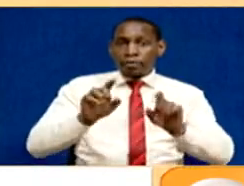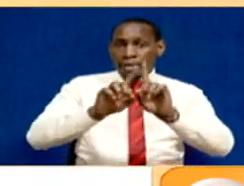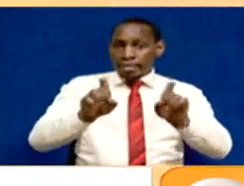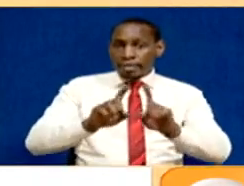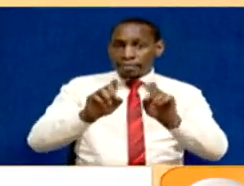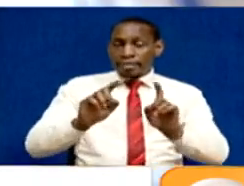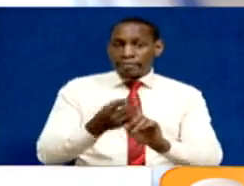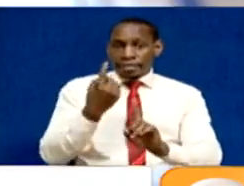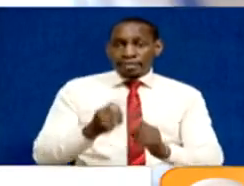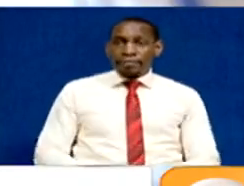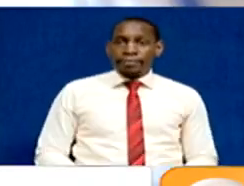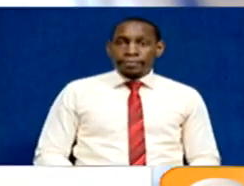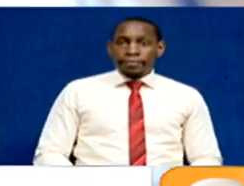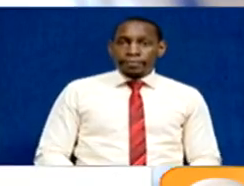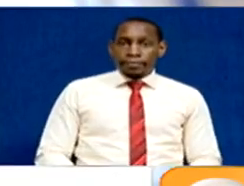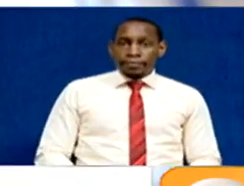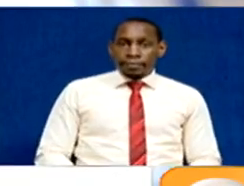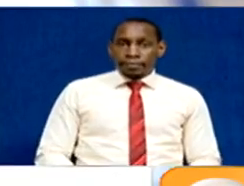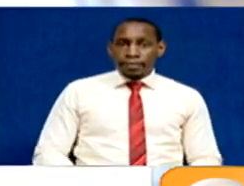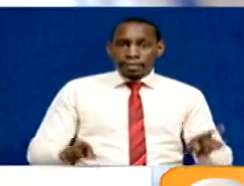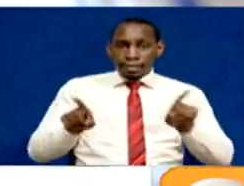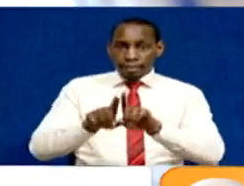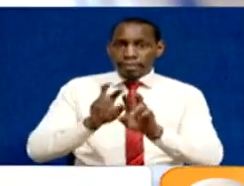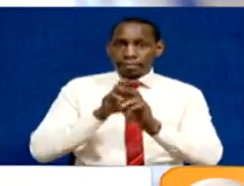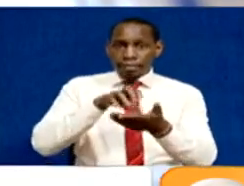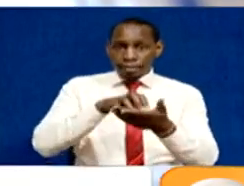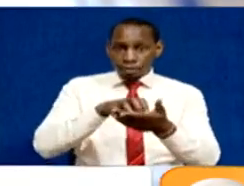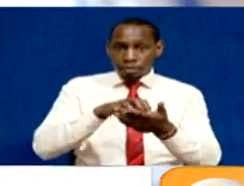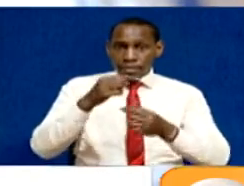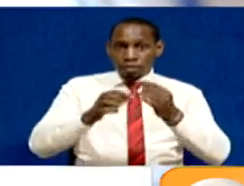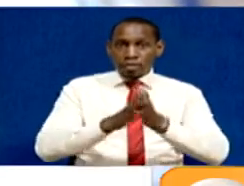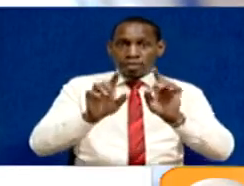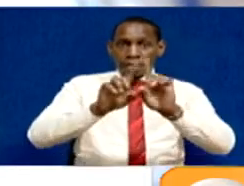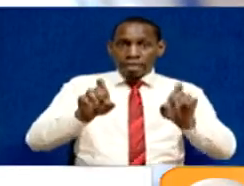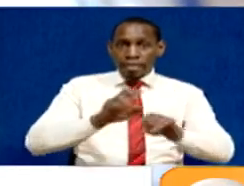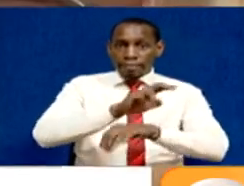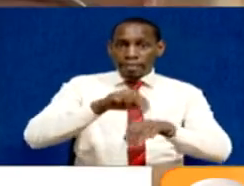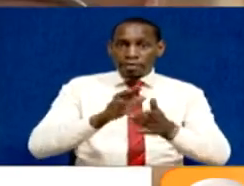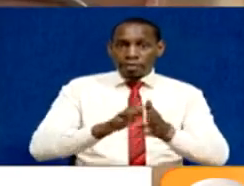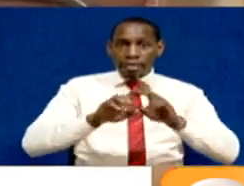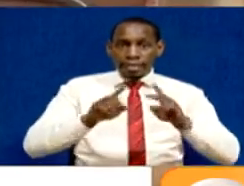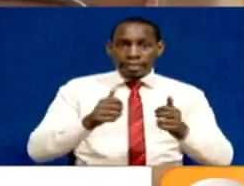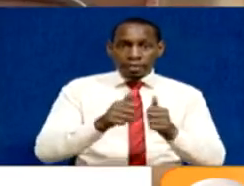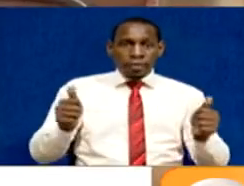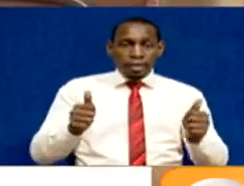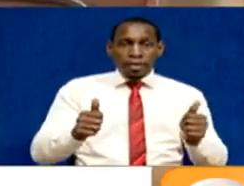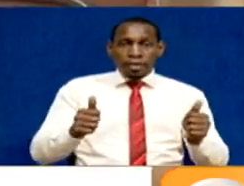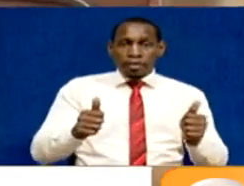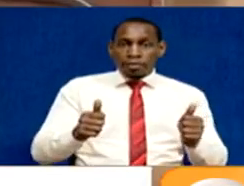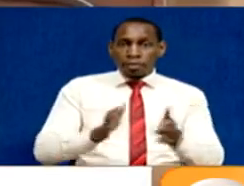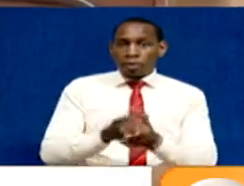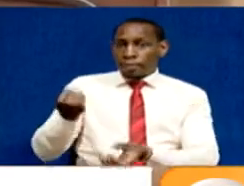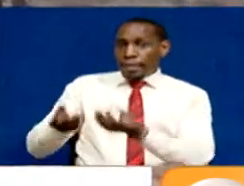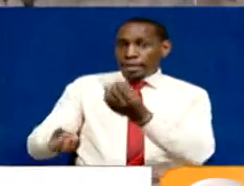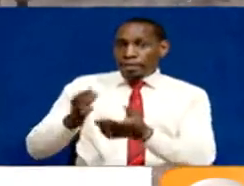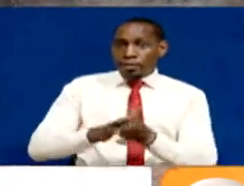mtihani wake wa kwanza. Licha ya matukio haya, mtihani wa kitaifa uling'oa nanga vyema katika maeneo ya